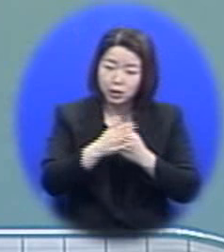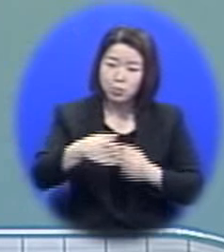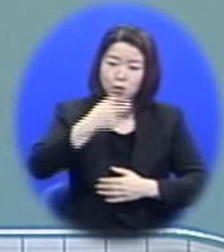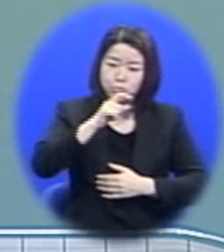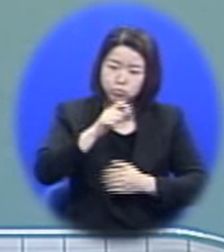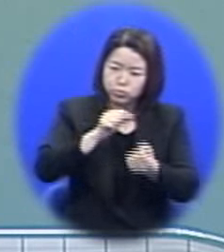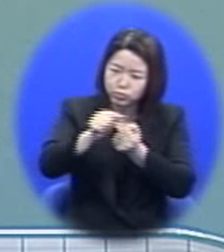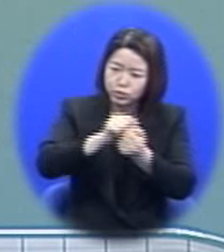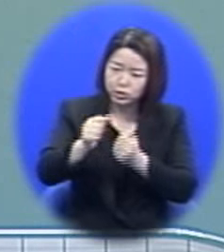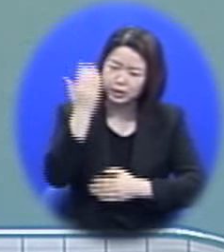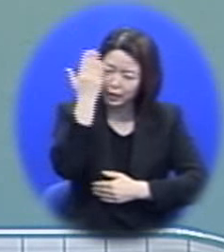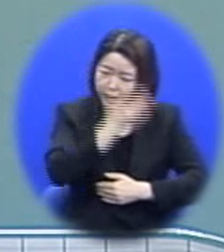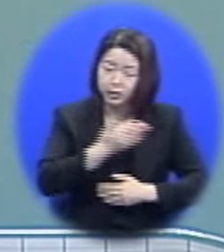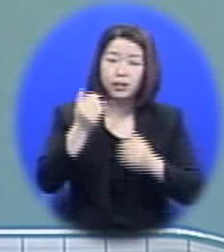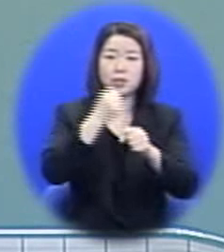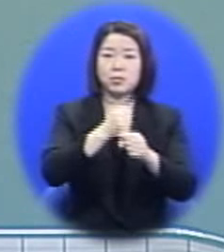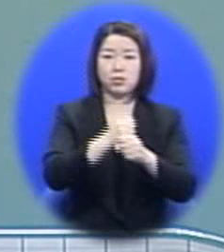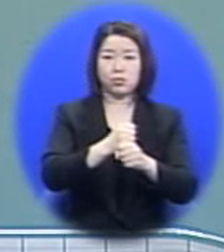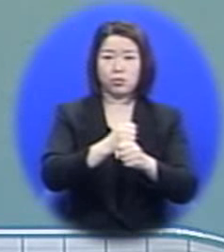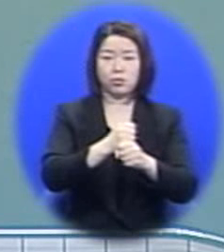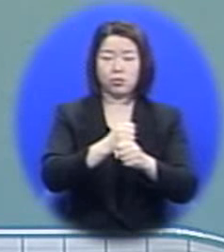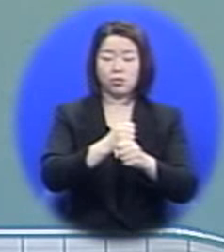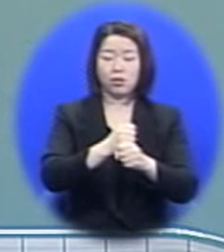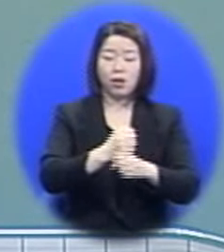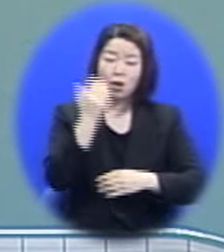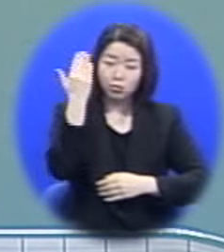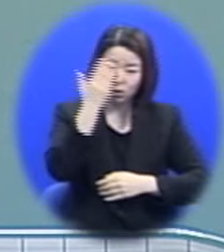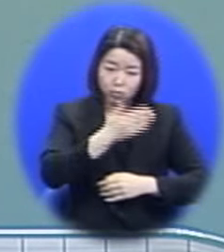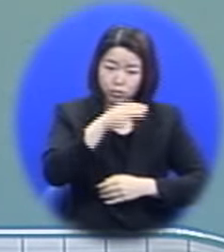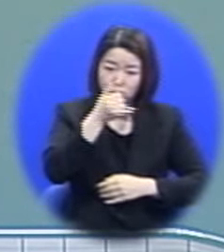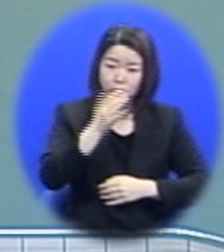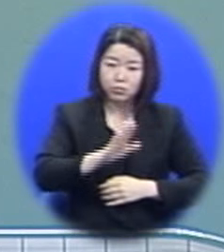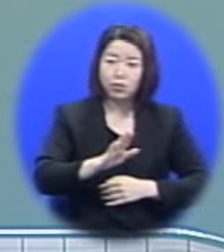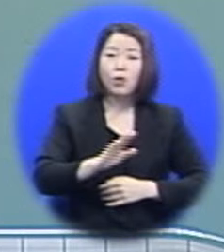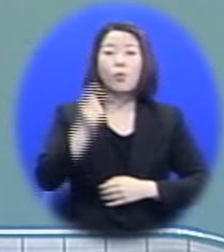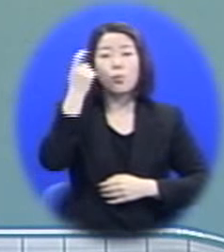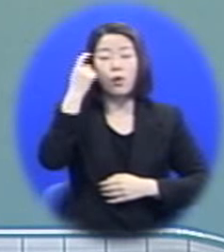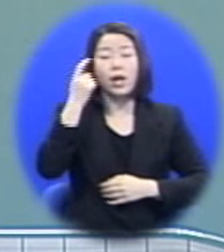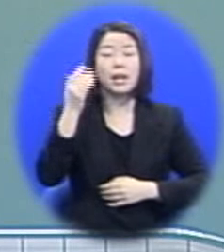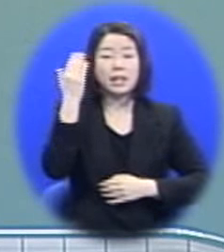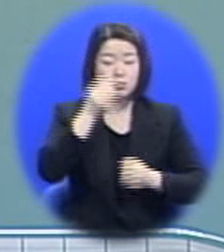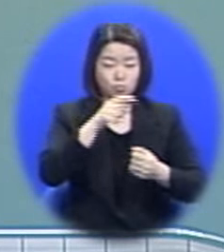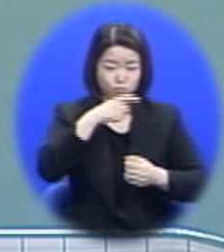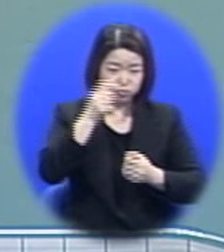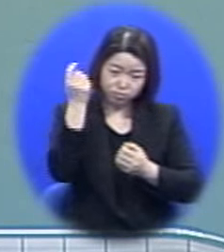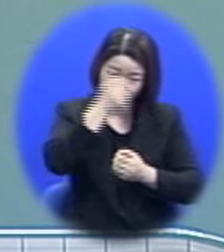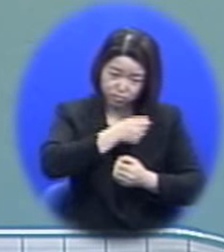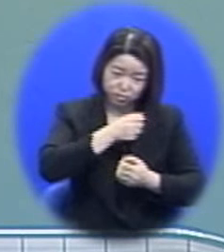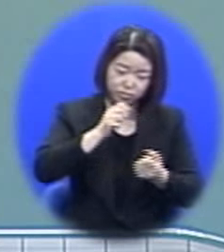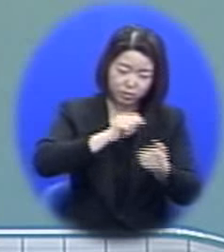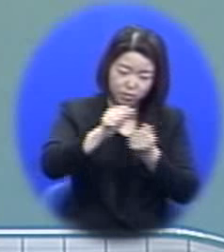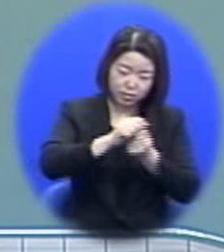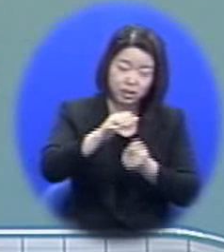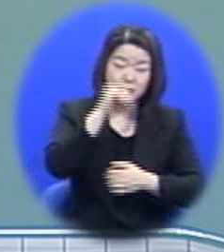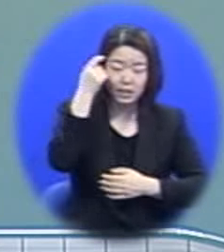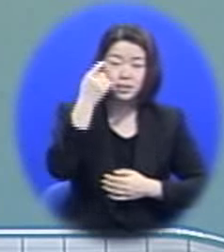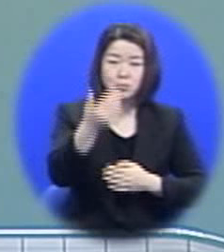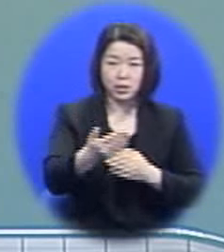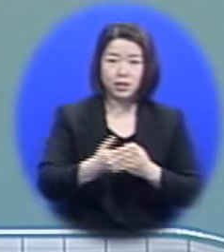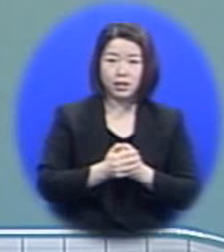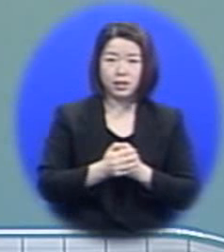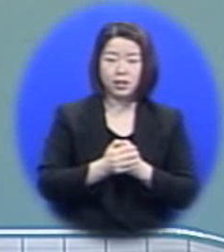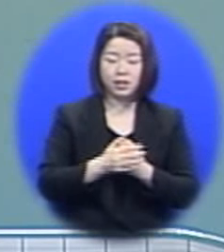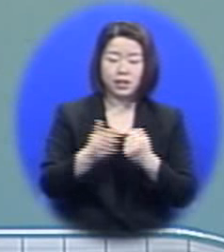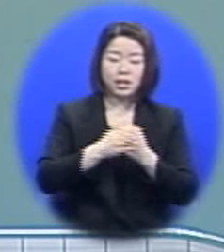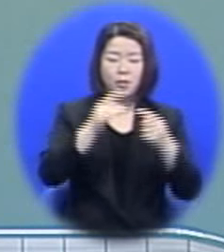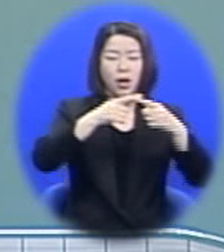깨끗하게 하지요. 깨끗한데 뭘 또 씻어요? 예수님은 교회가 아주 더러운 곳이라는